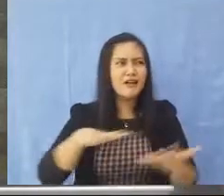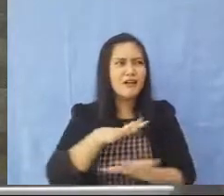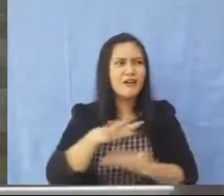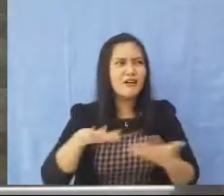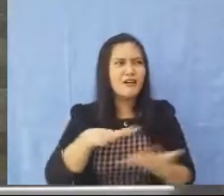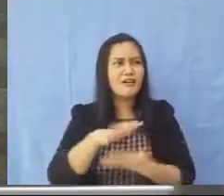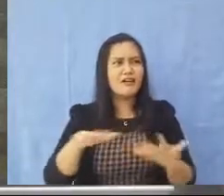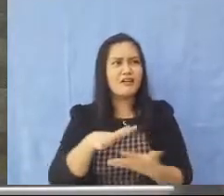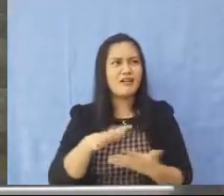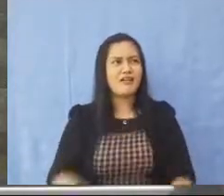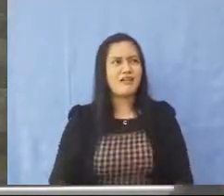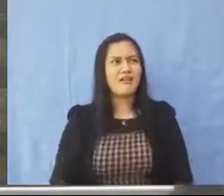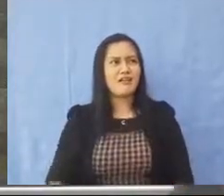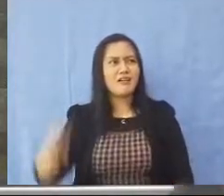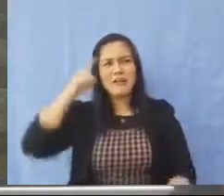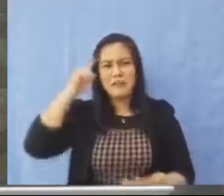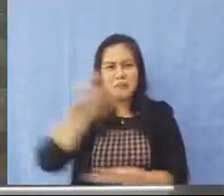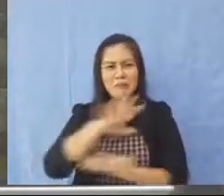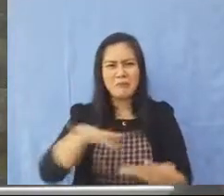people. Alright.